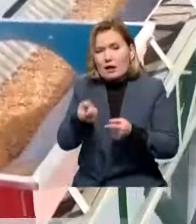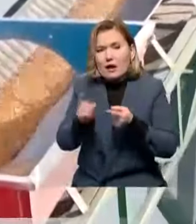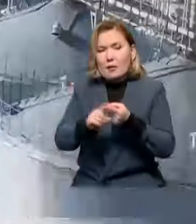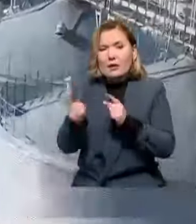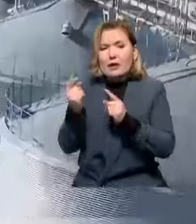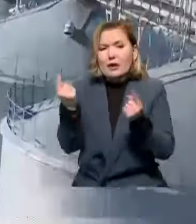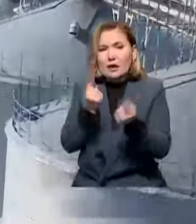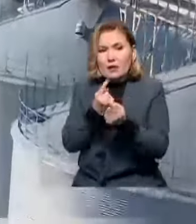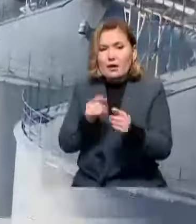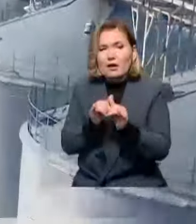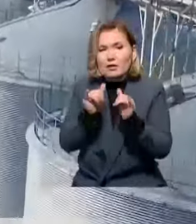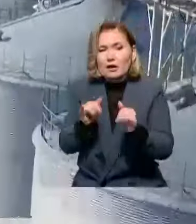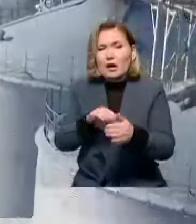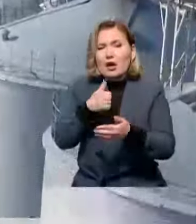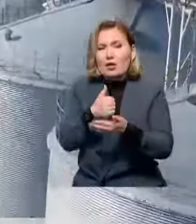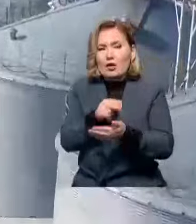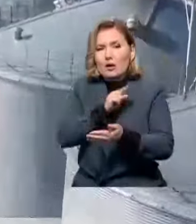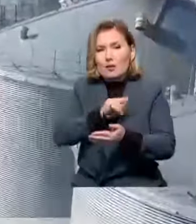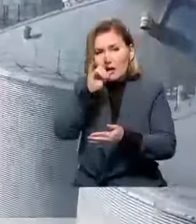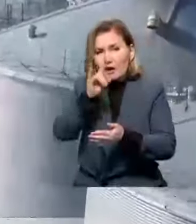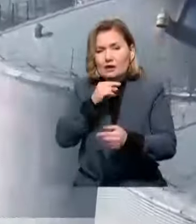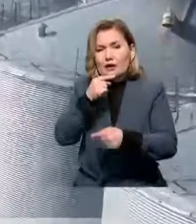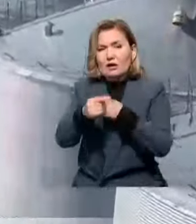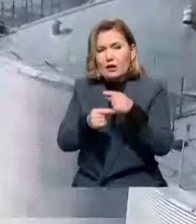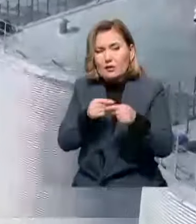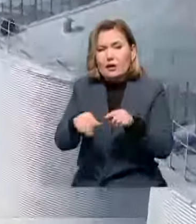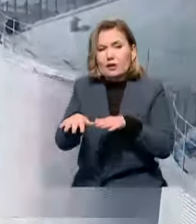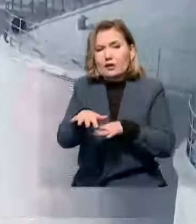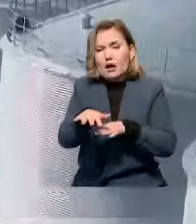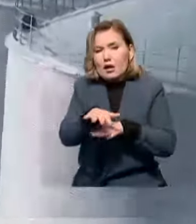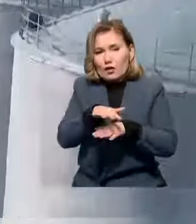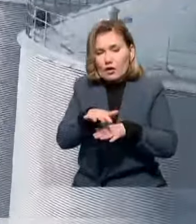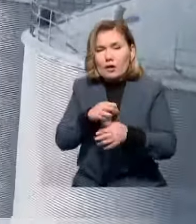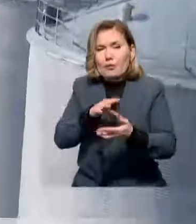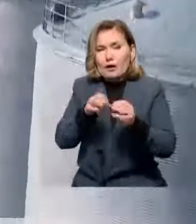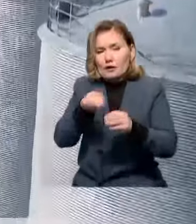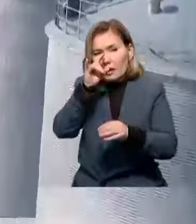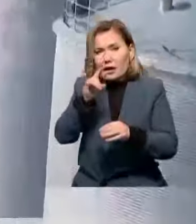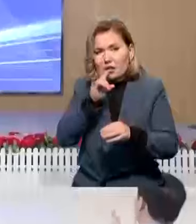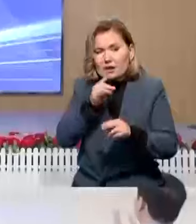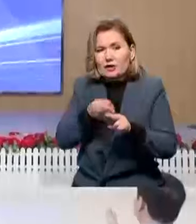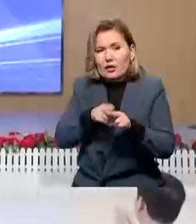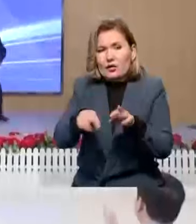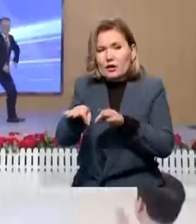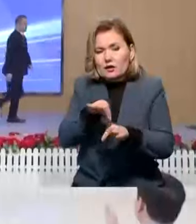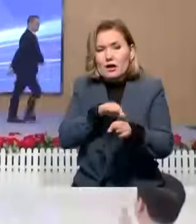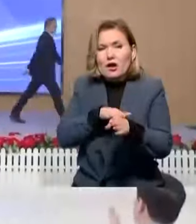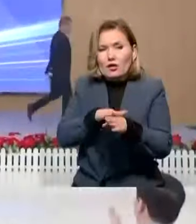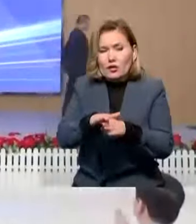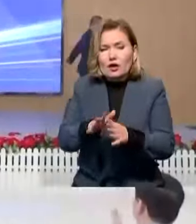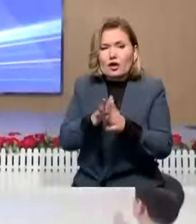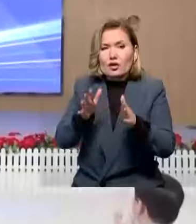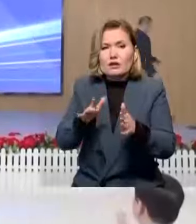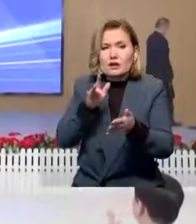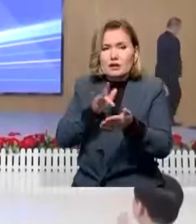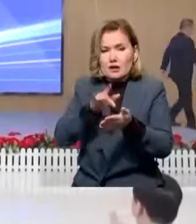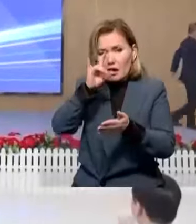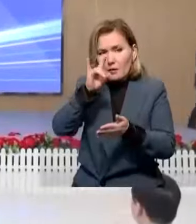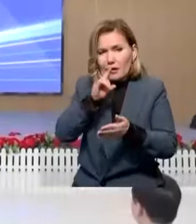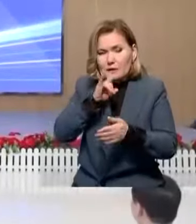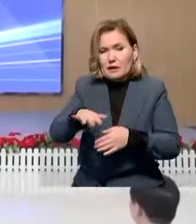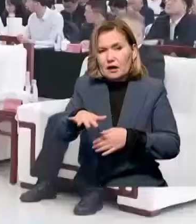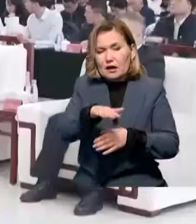транзит, логистиканың басым бөлігі Қазақстан арқылы жүргізіледі. Былайша айтқанда, Қазақстан бұл жүйеде алтын көпір рөлін атқарады. Қазірдің